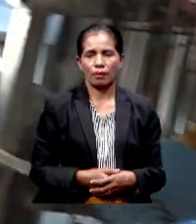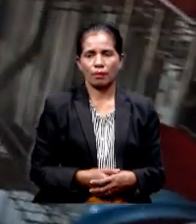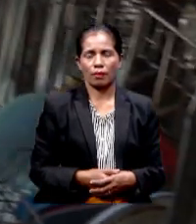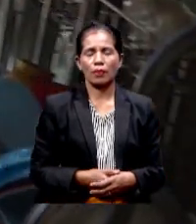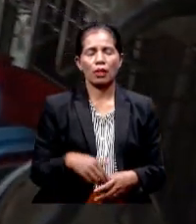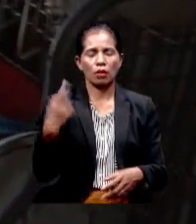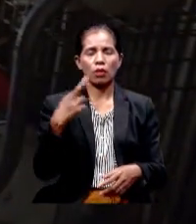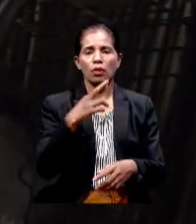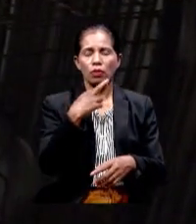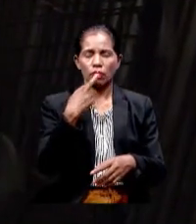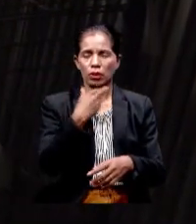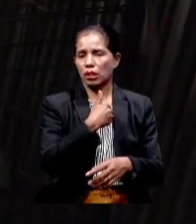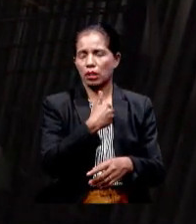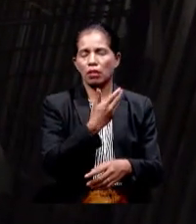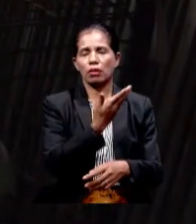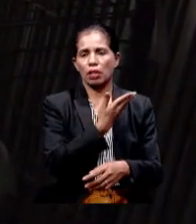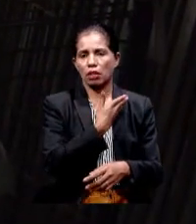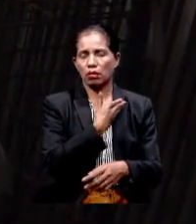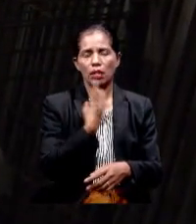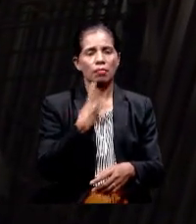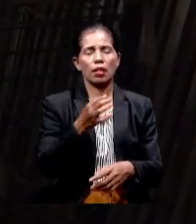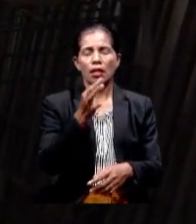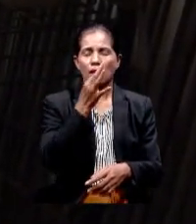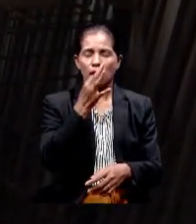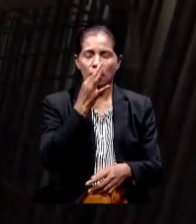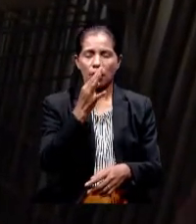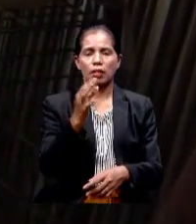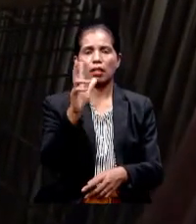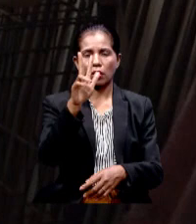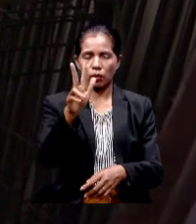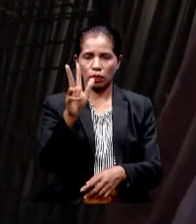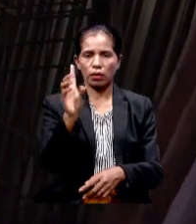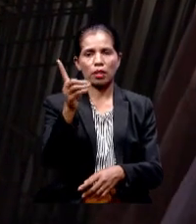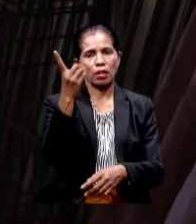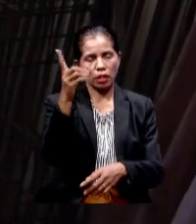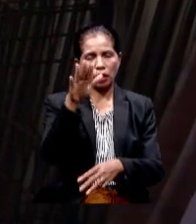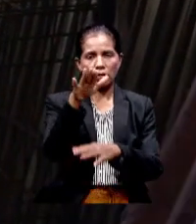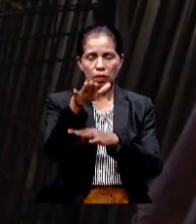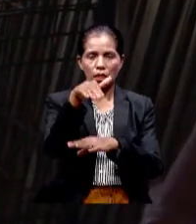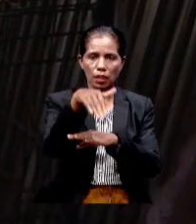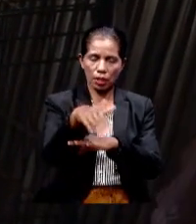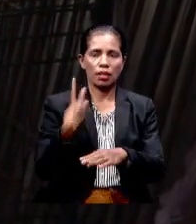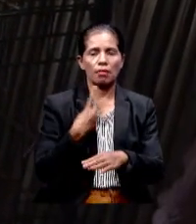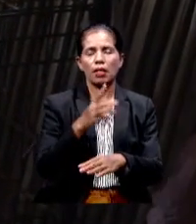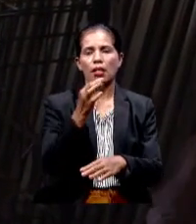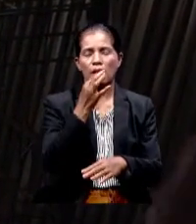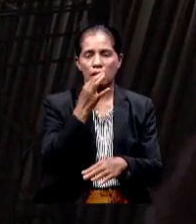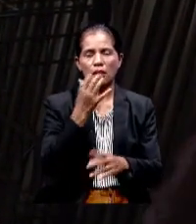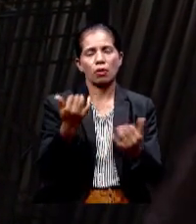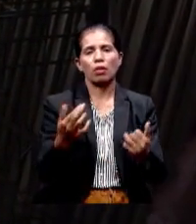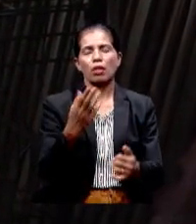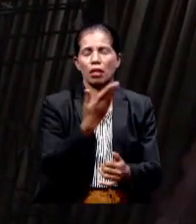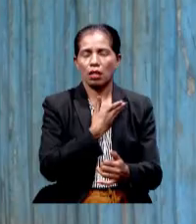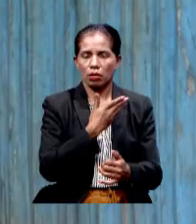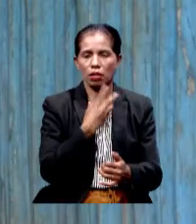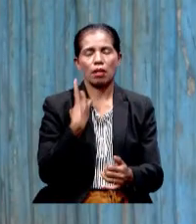Fosfori sa siloksain ni handa tu. Ni ada ni dia kalan ni handa tu. Agar ni